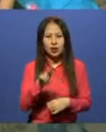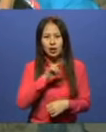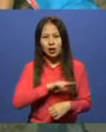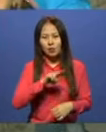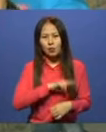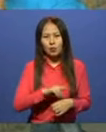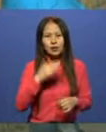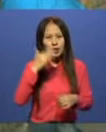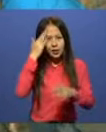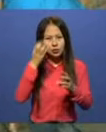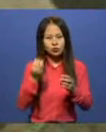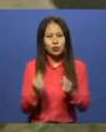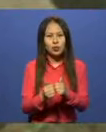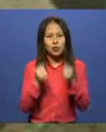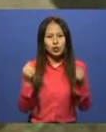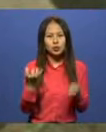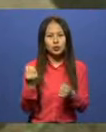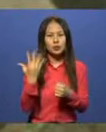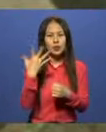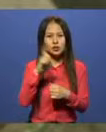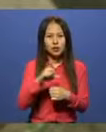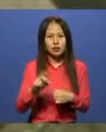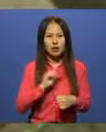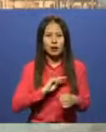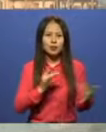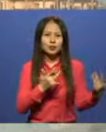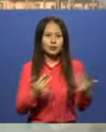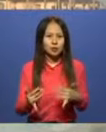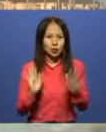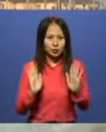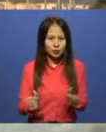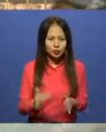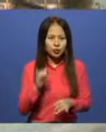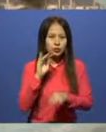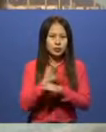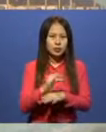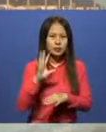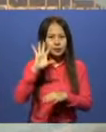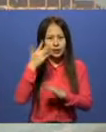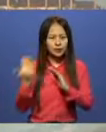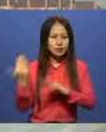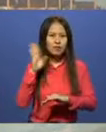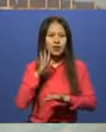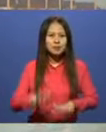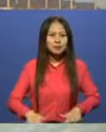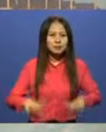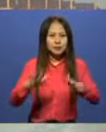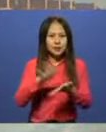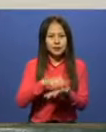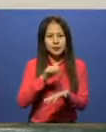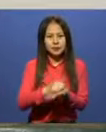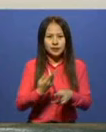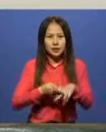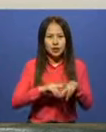Жазда кәсібін кеңейтсе, тағы 5 адамды жұмыспен қамтымақ. Ал мынау осыдан 5 жыл бұрын су тасқынынан зардап шеккен Жәндіке